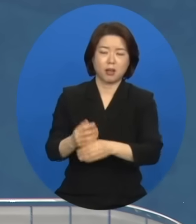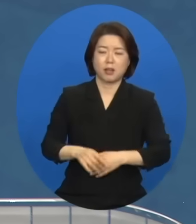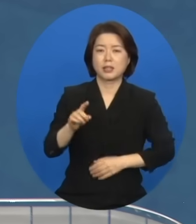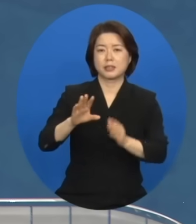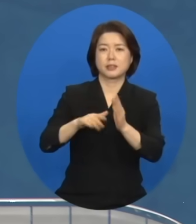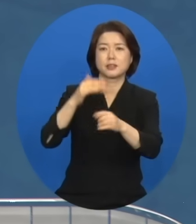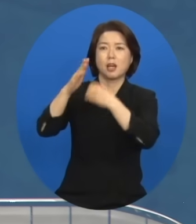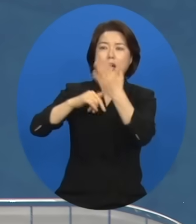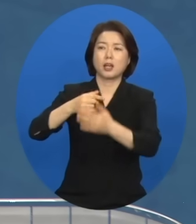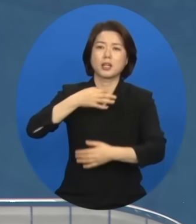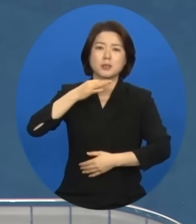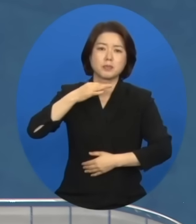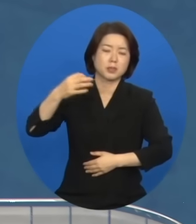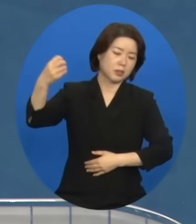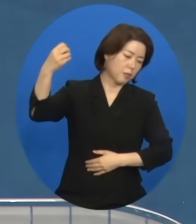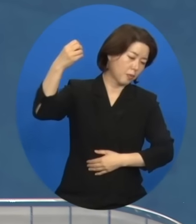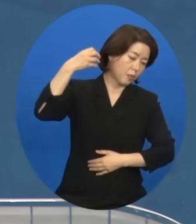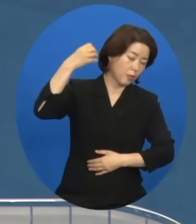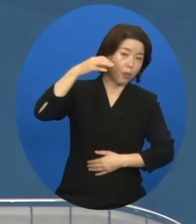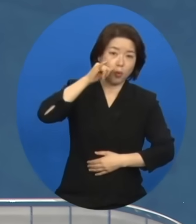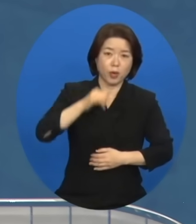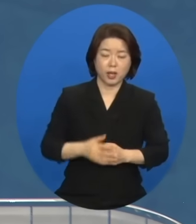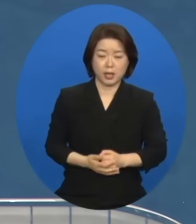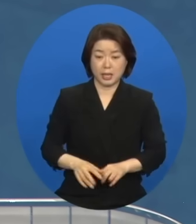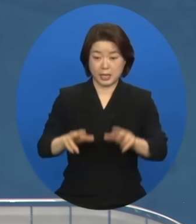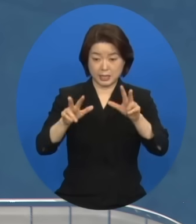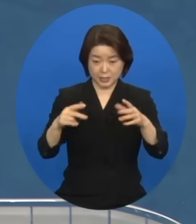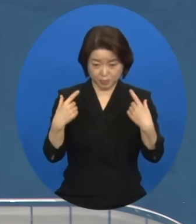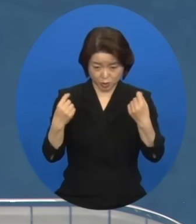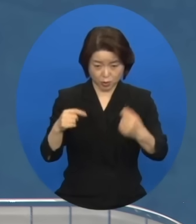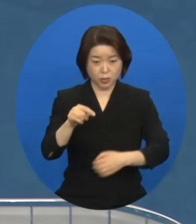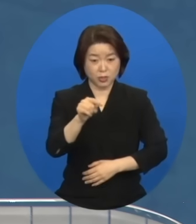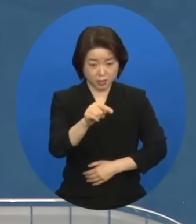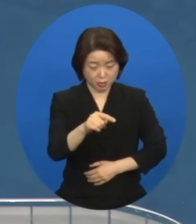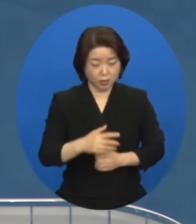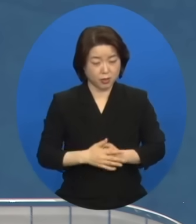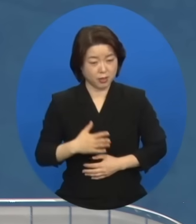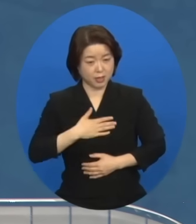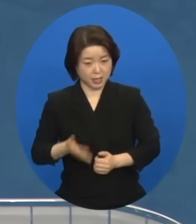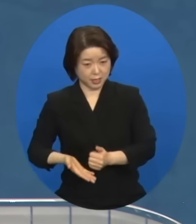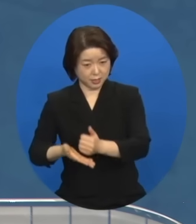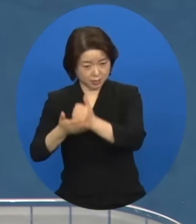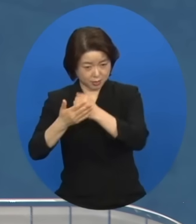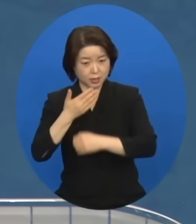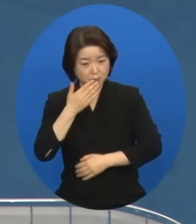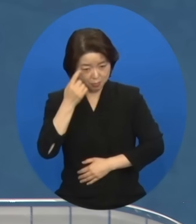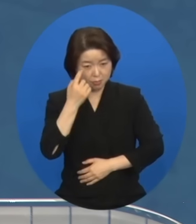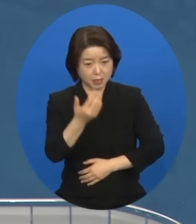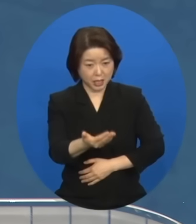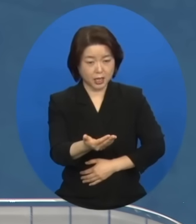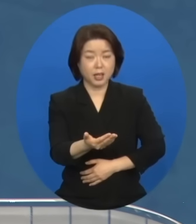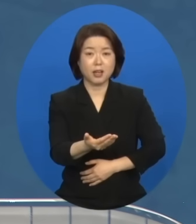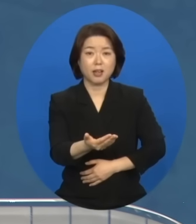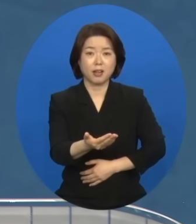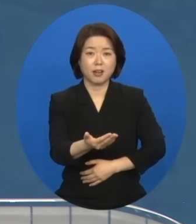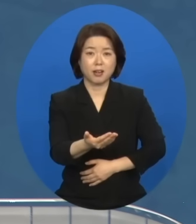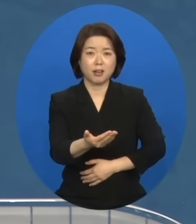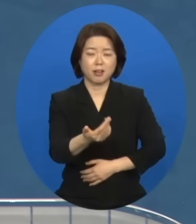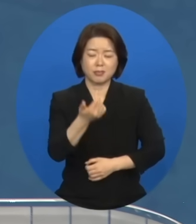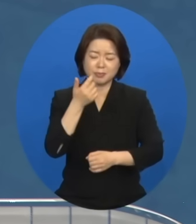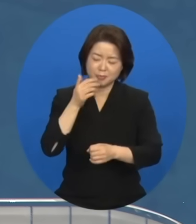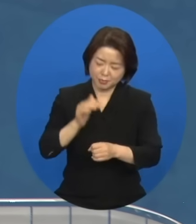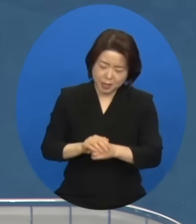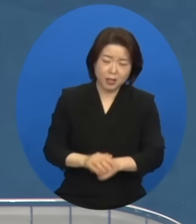하나님의 음성을 듣습니다. 지금도 너는 나를 섬기겠느냐. 기가